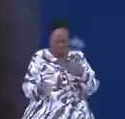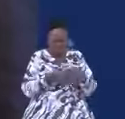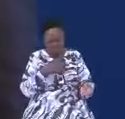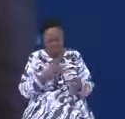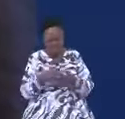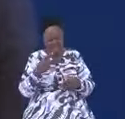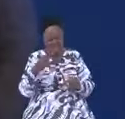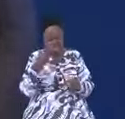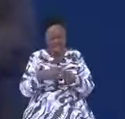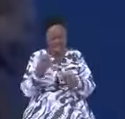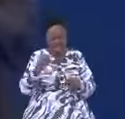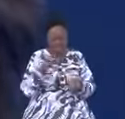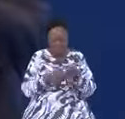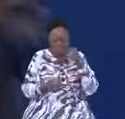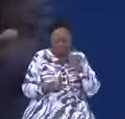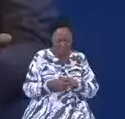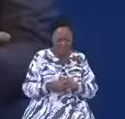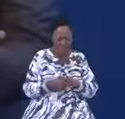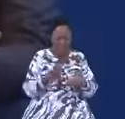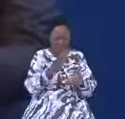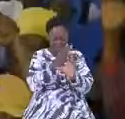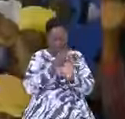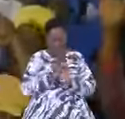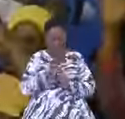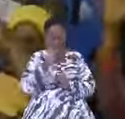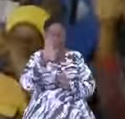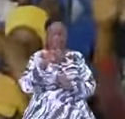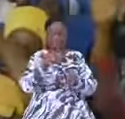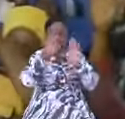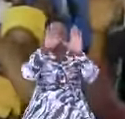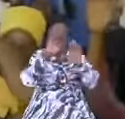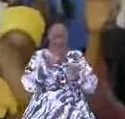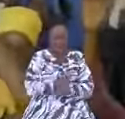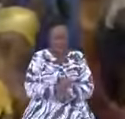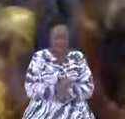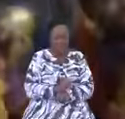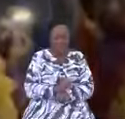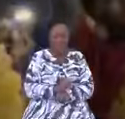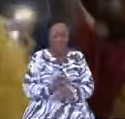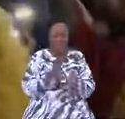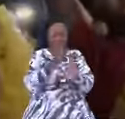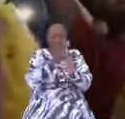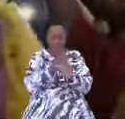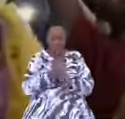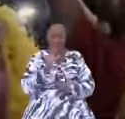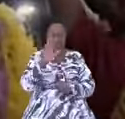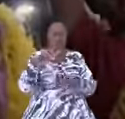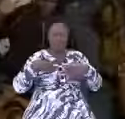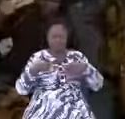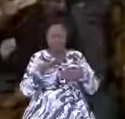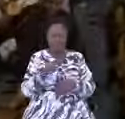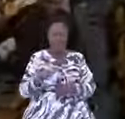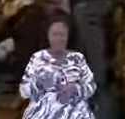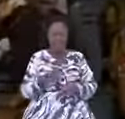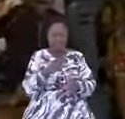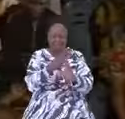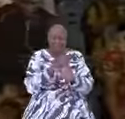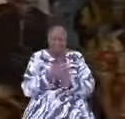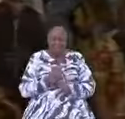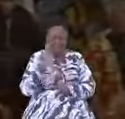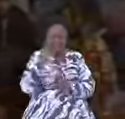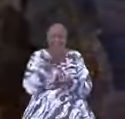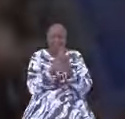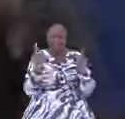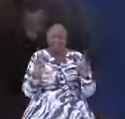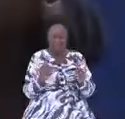recettes miracles reçoit guérison reçoit des délivrances seigneur